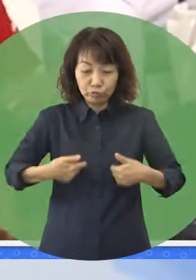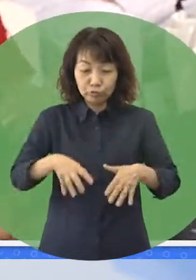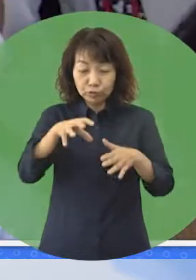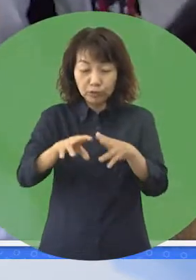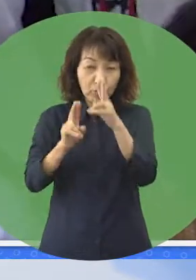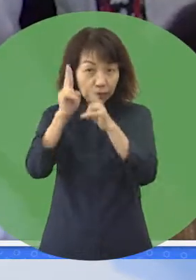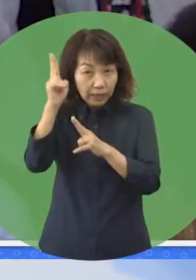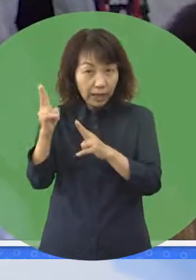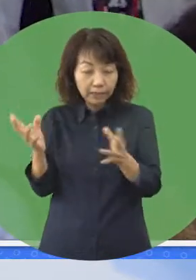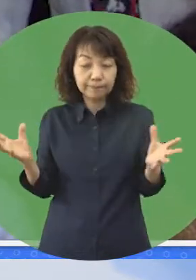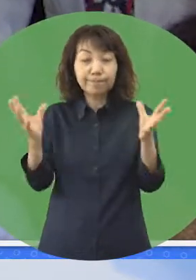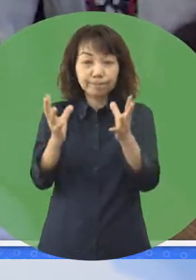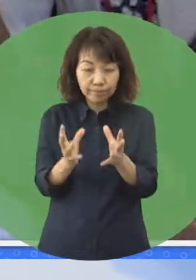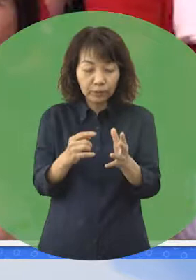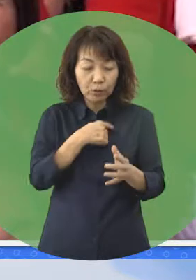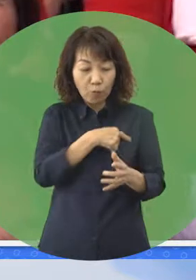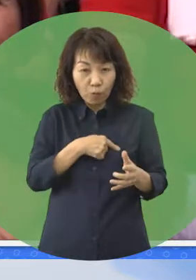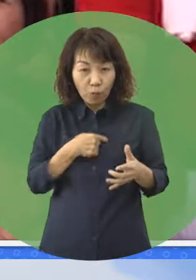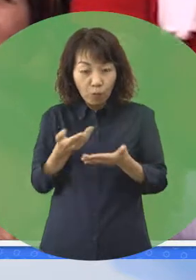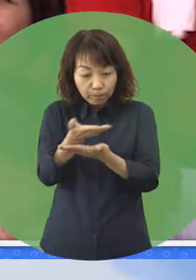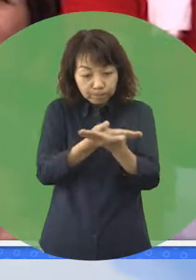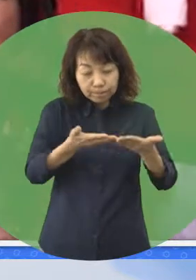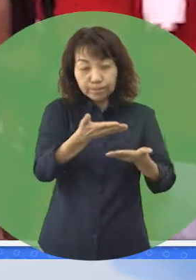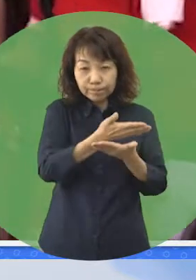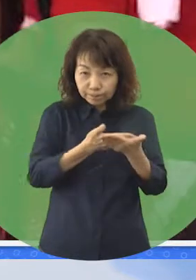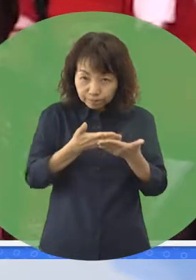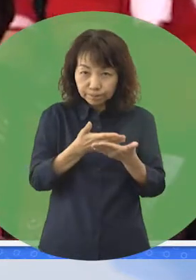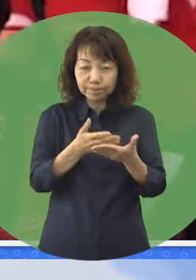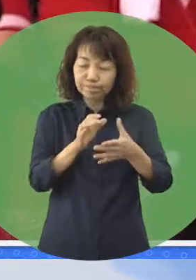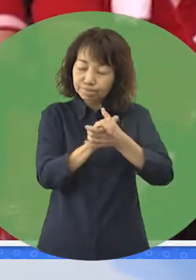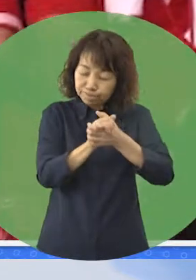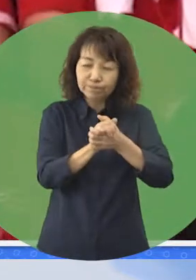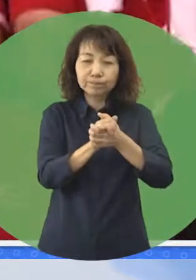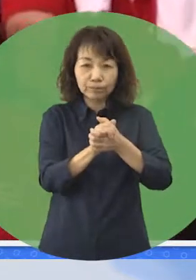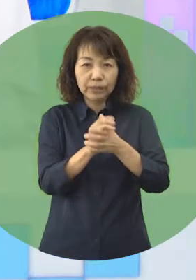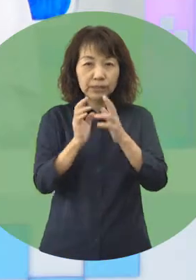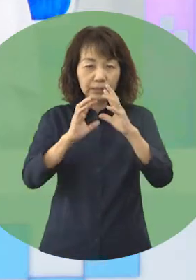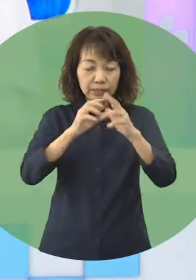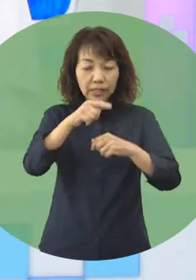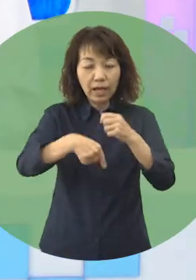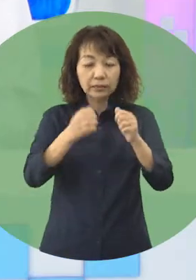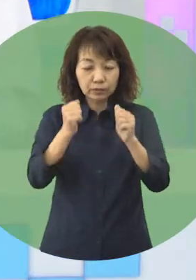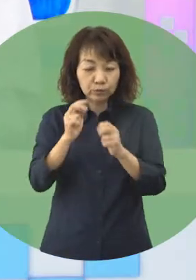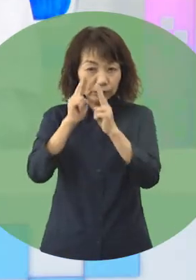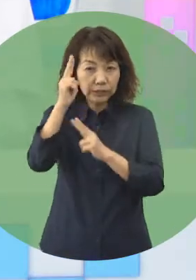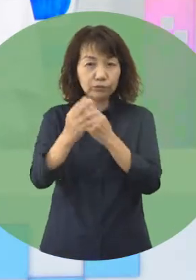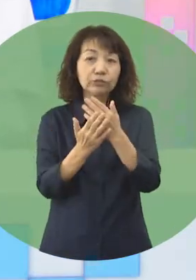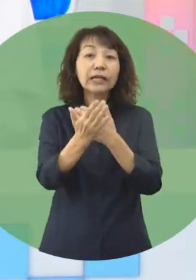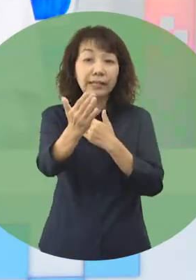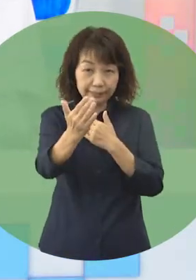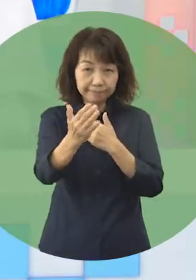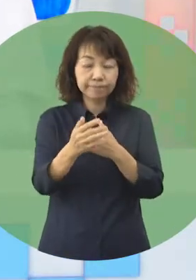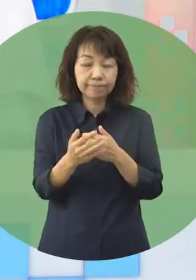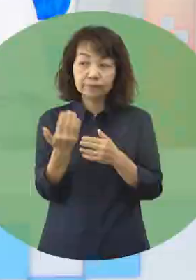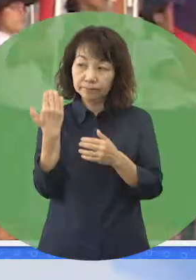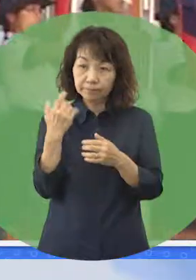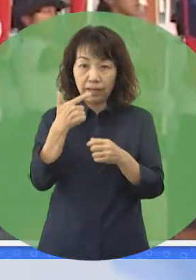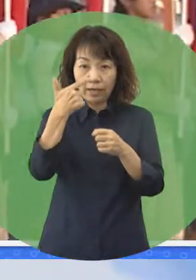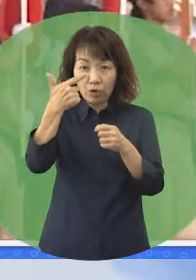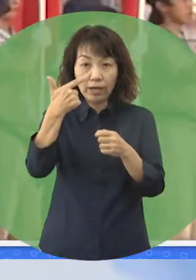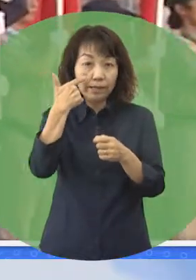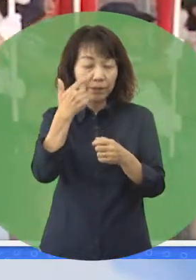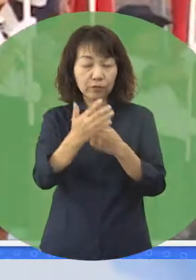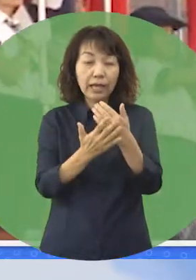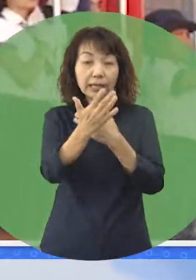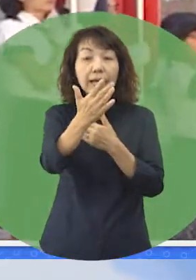せ絆を深め合うイベントが世界のウチナアンチョ大会です。 前回の第6回大会には海